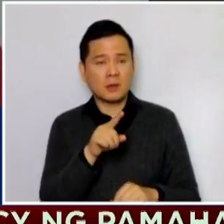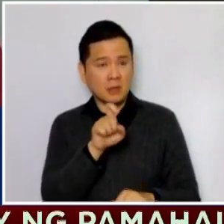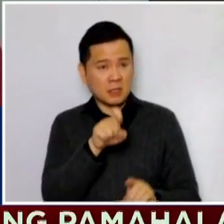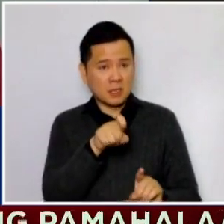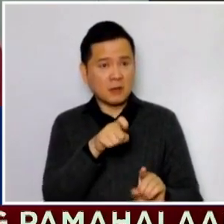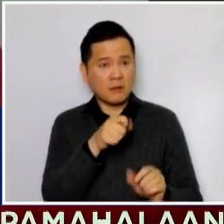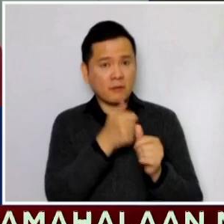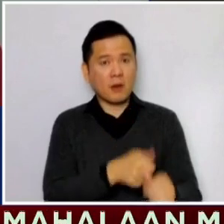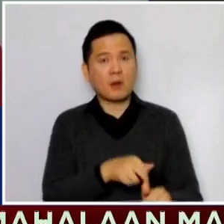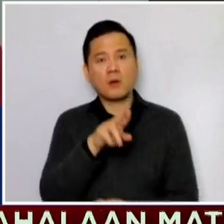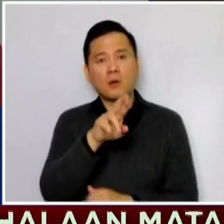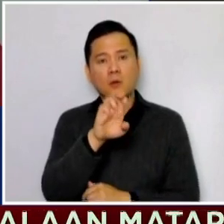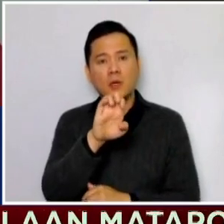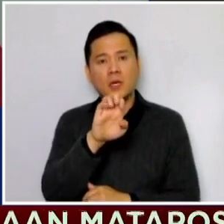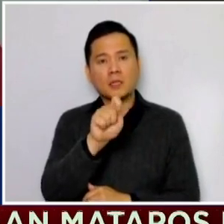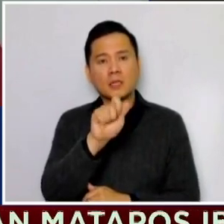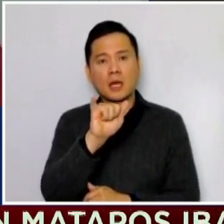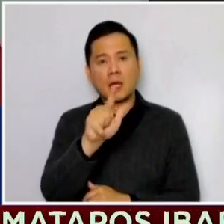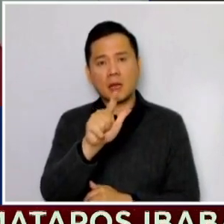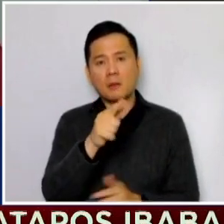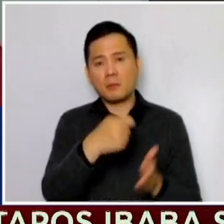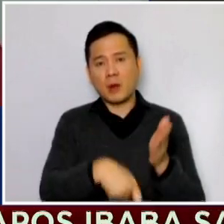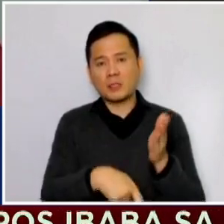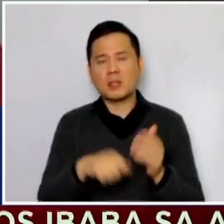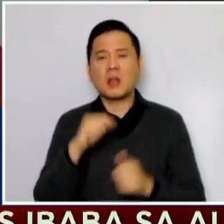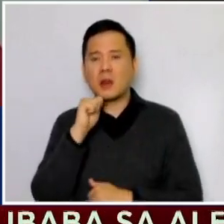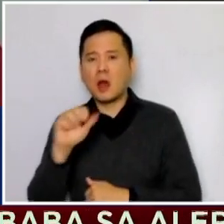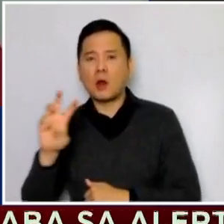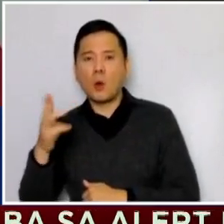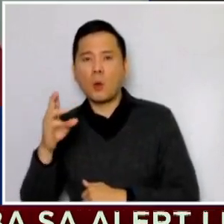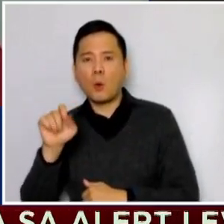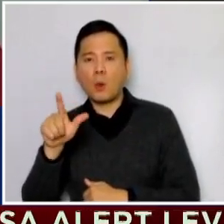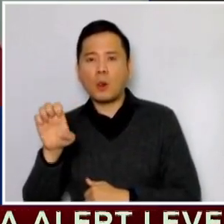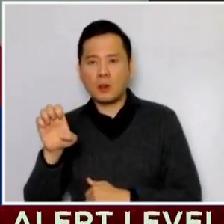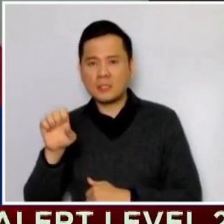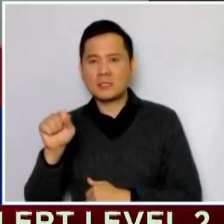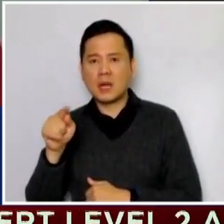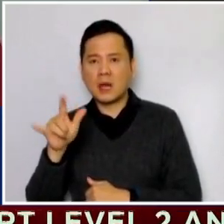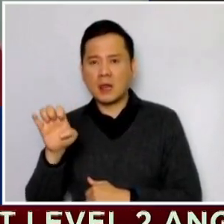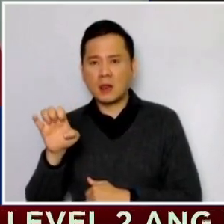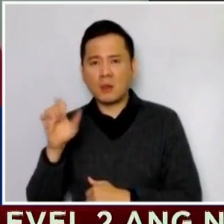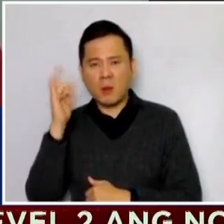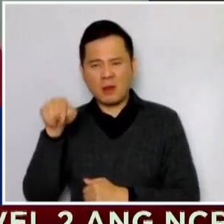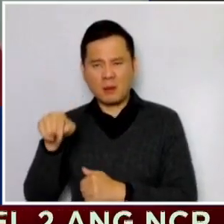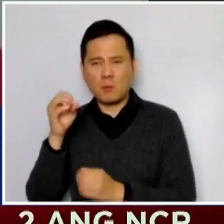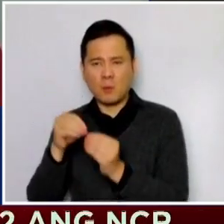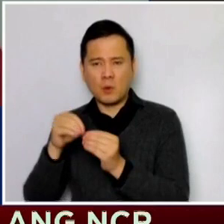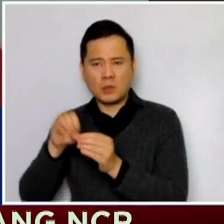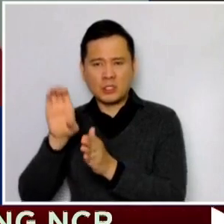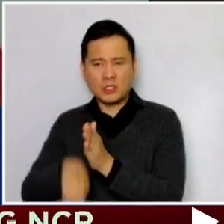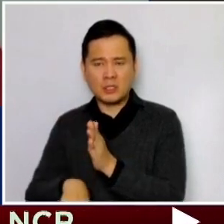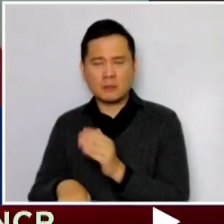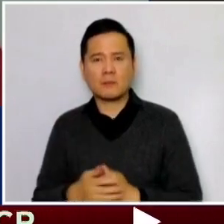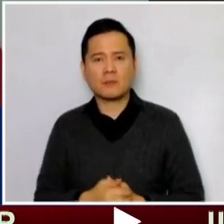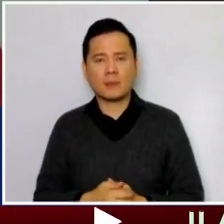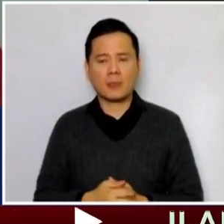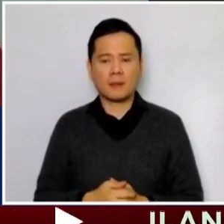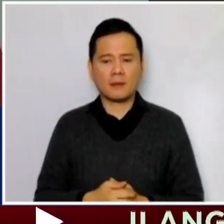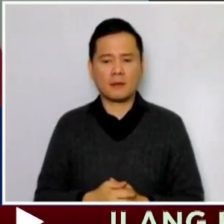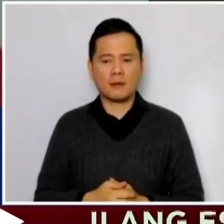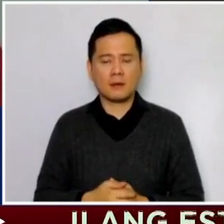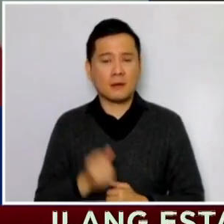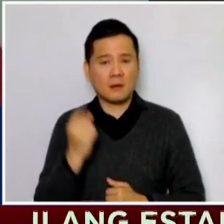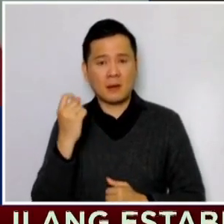So in my personal opinion, I may say na dapat nga wholesale price pero hindi ako gumagawa ng